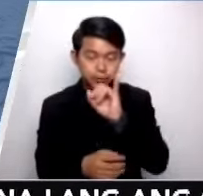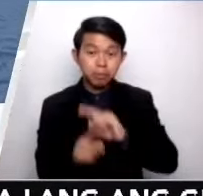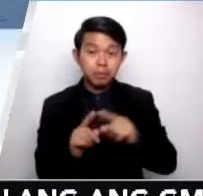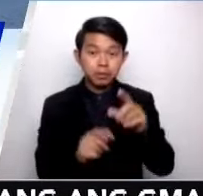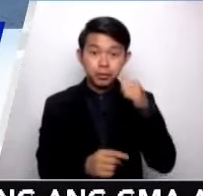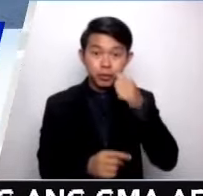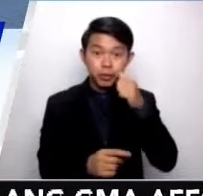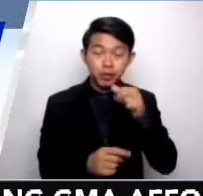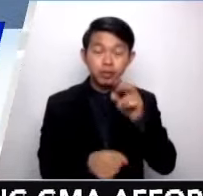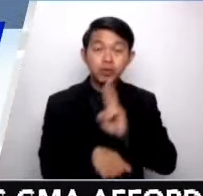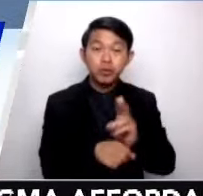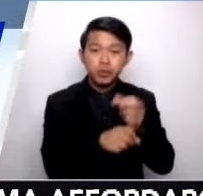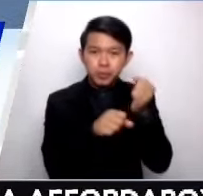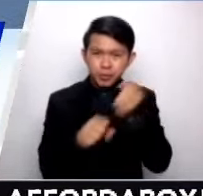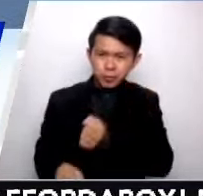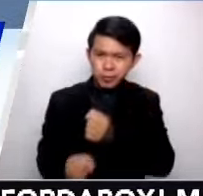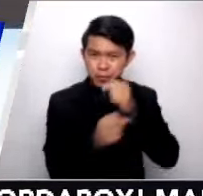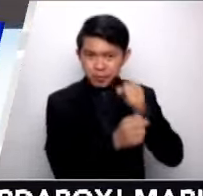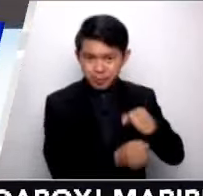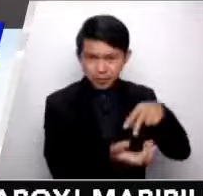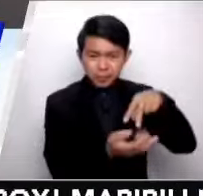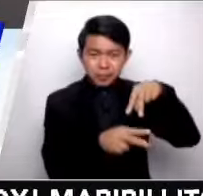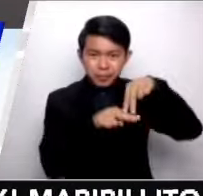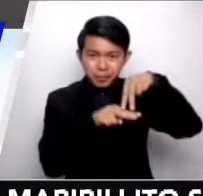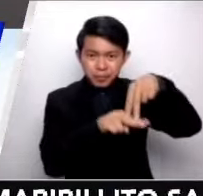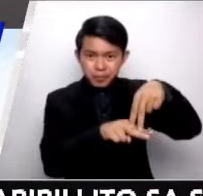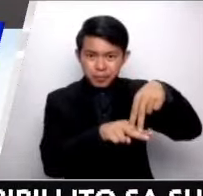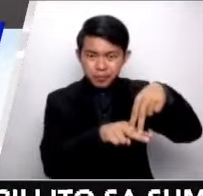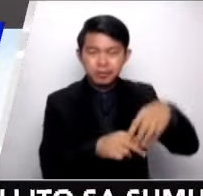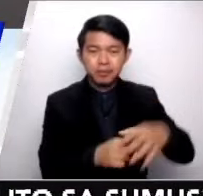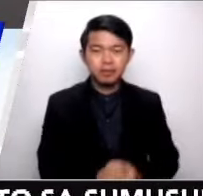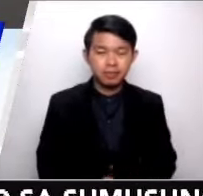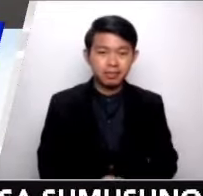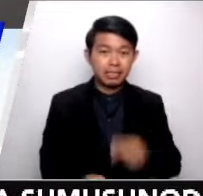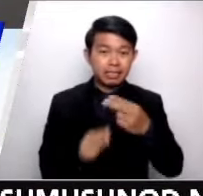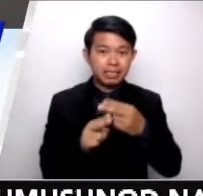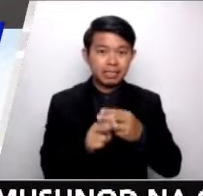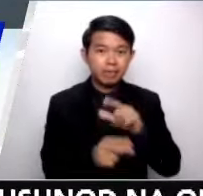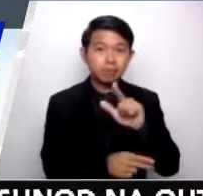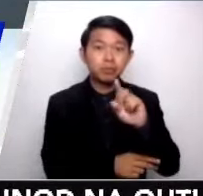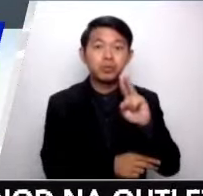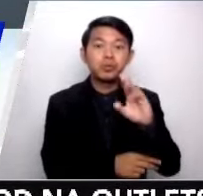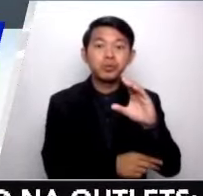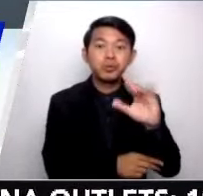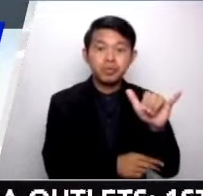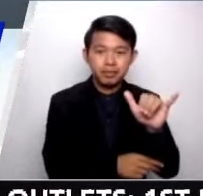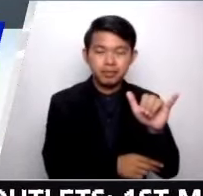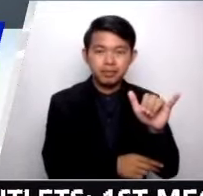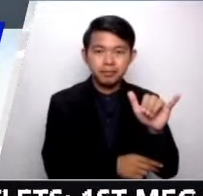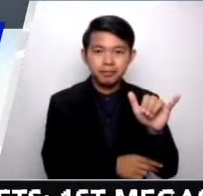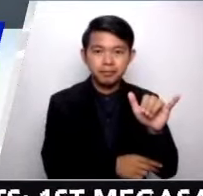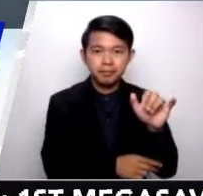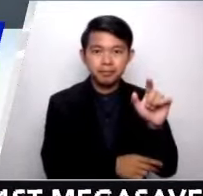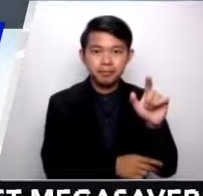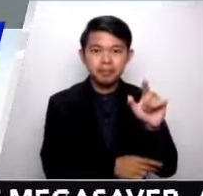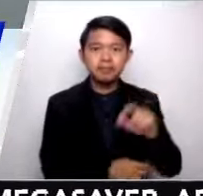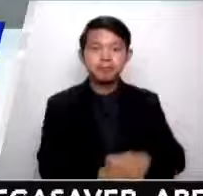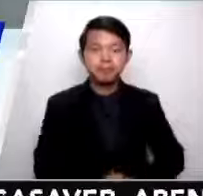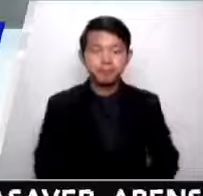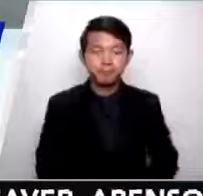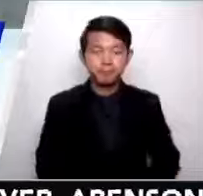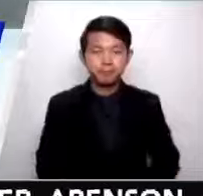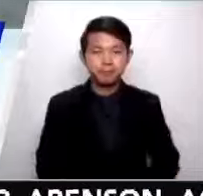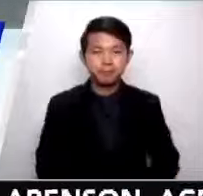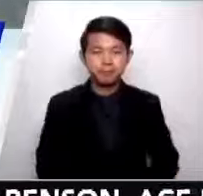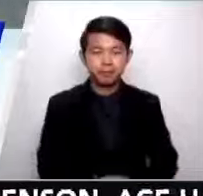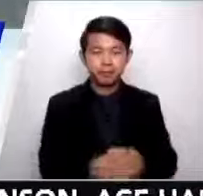Napagtagumpayan yan ng 54-taong gulang na si Lucy Lynette Ponce Uygongco. Natapos niya ang challenge sa loob lang ng